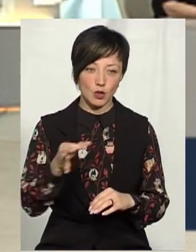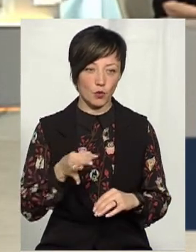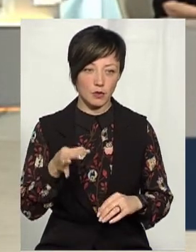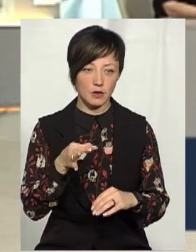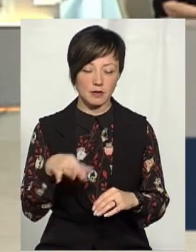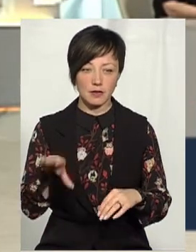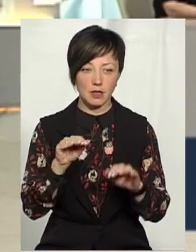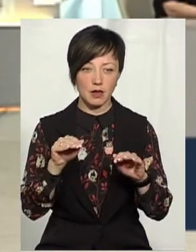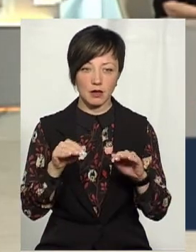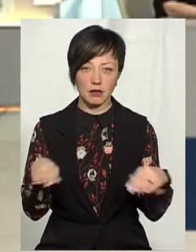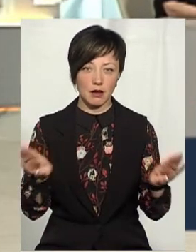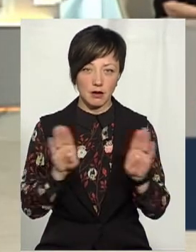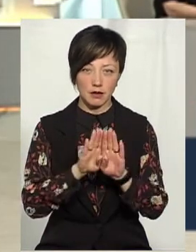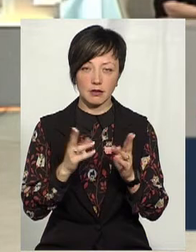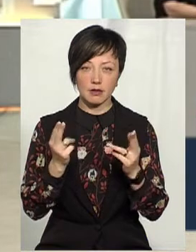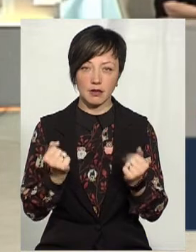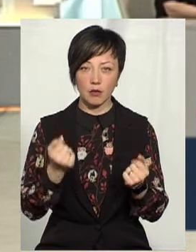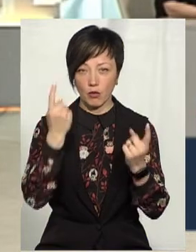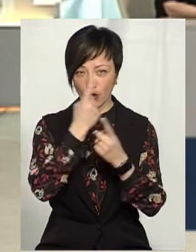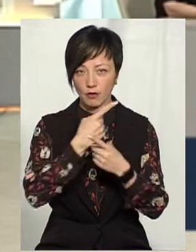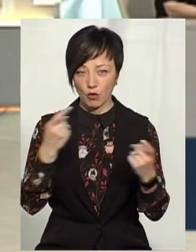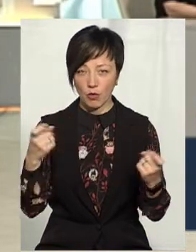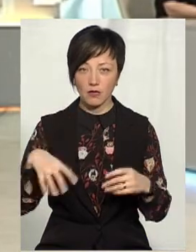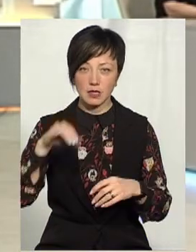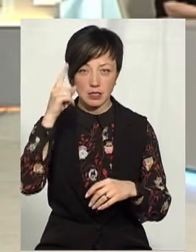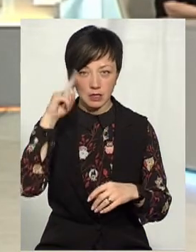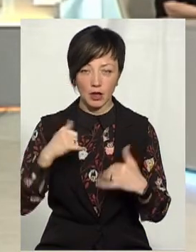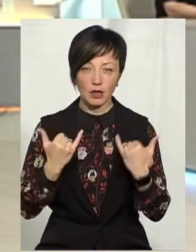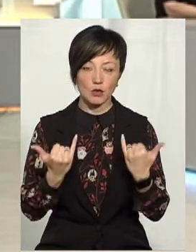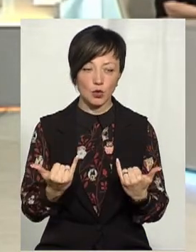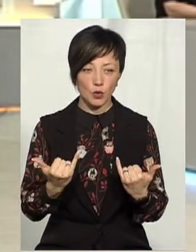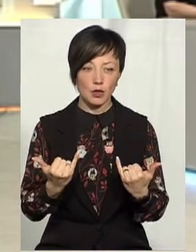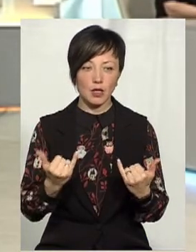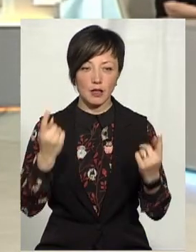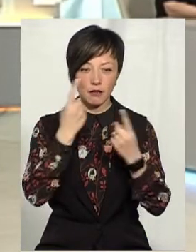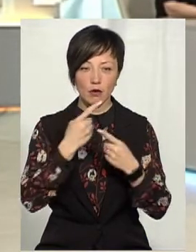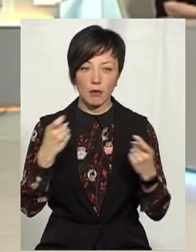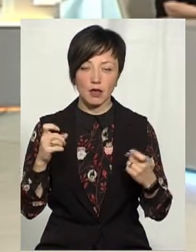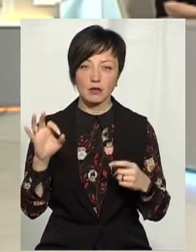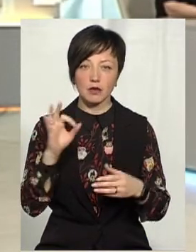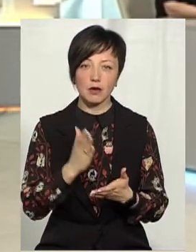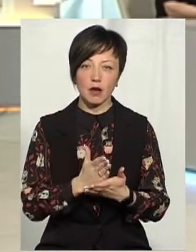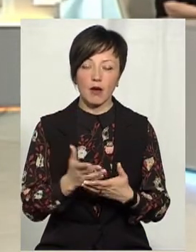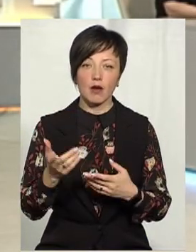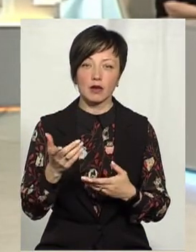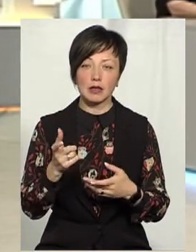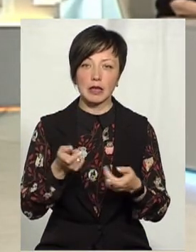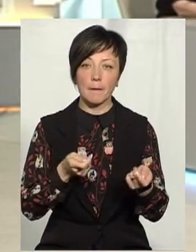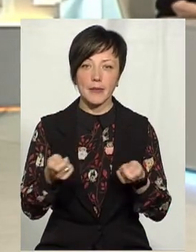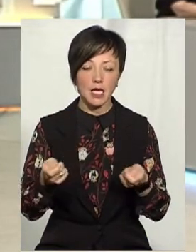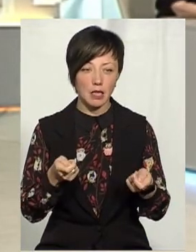області. У всіх карантин. Всі поінформовані, всі знають. На сьогодні, за інформацією, яка володіє департамент,